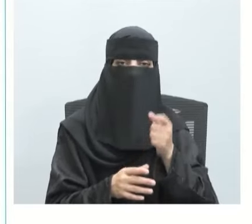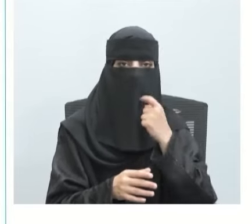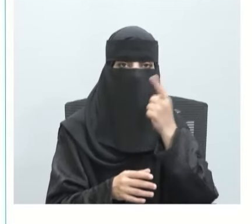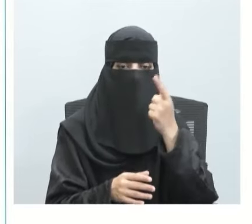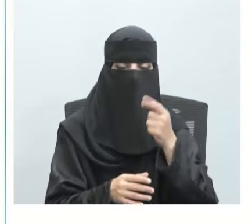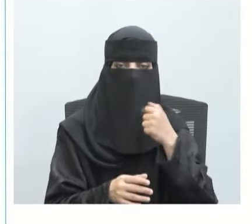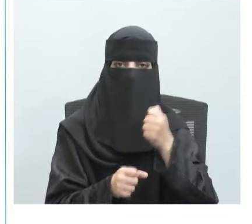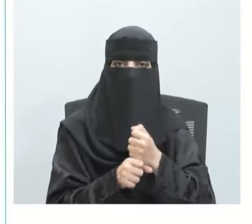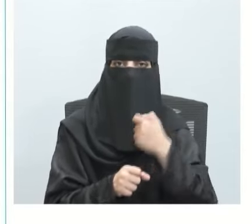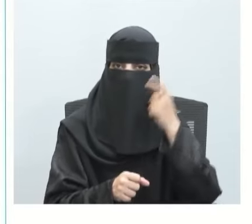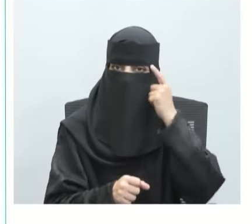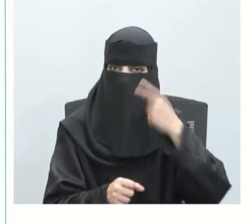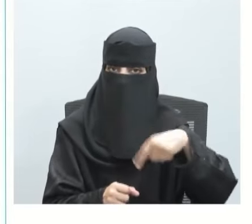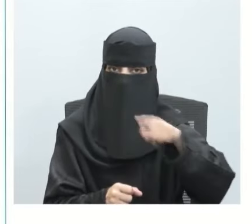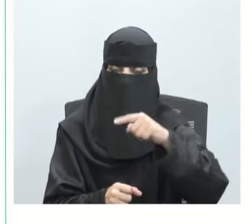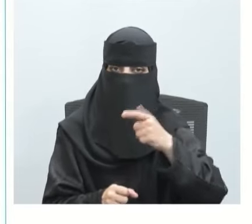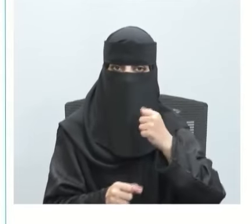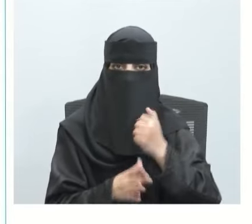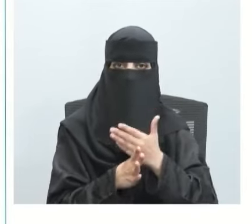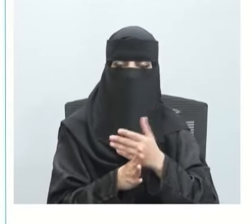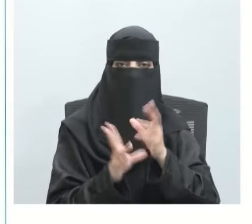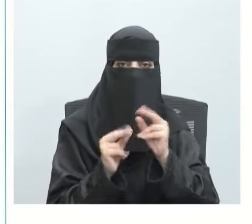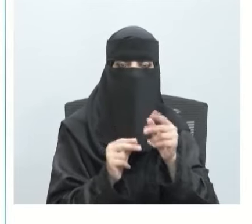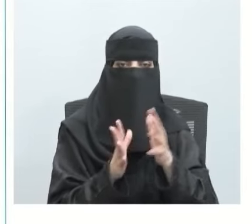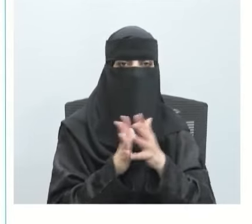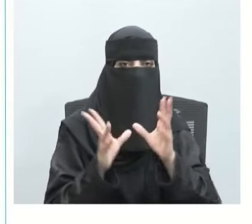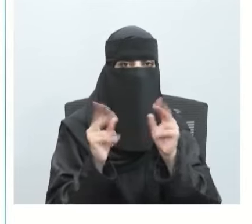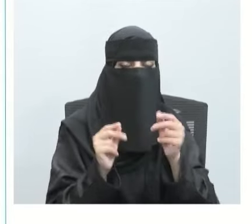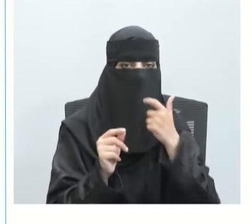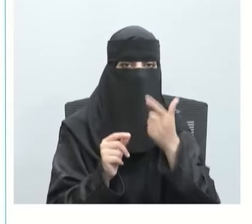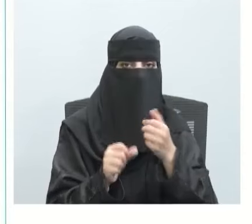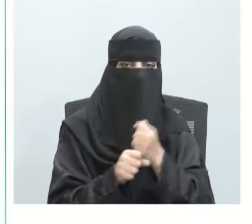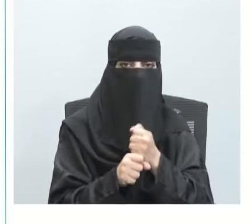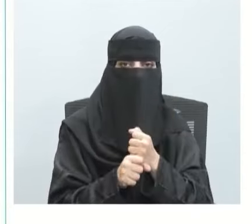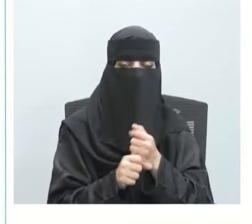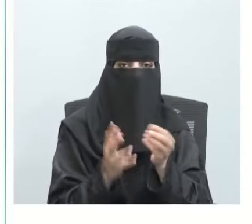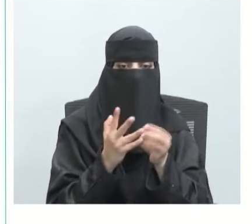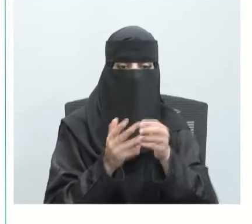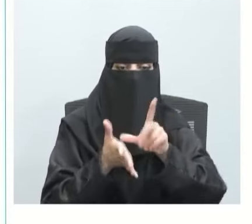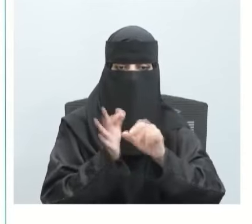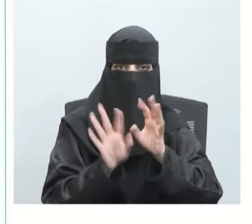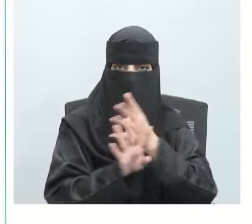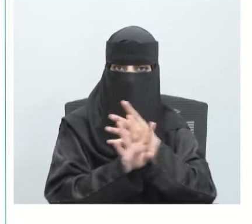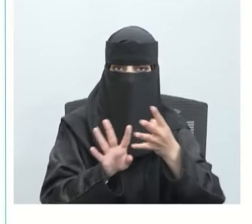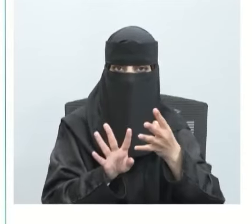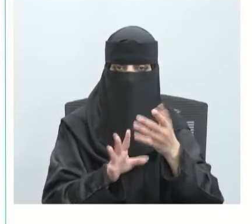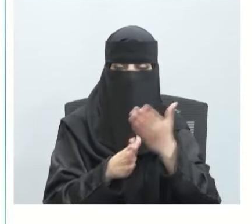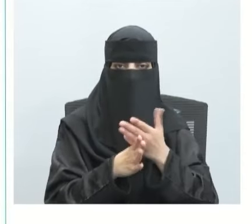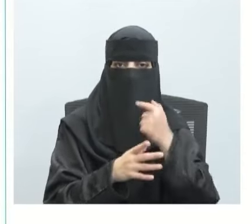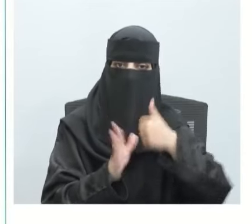السنه وبذلك نعرف اجمالي المدخرات والنفقات وهذا مثال بسيط على طريقه كيفيه اعداد ميزانيه و